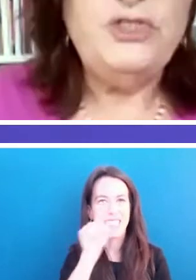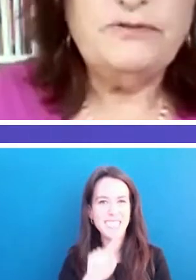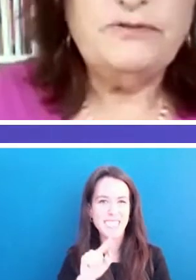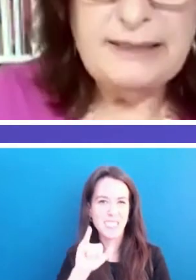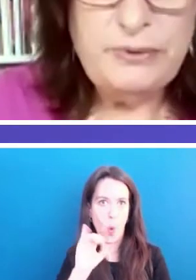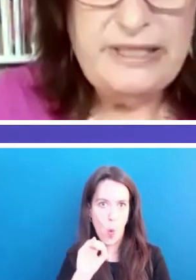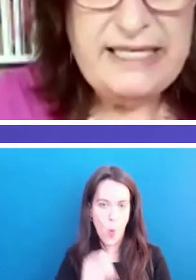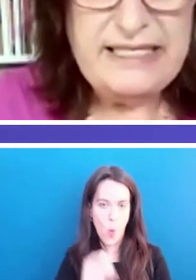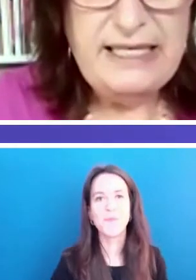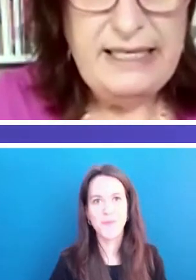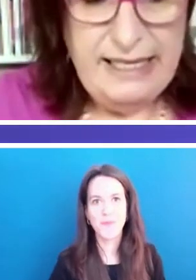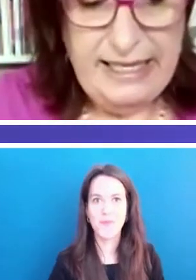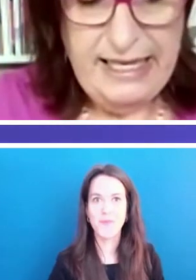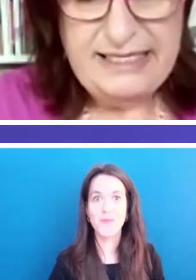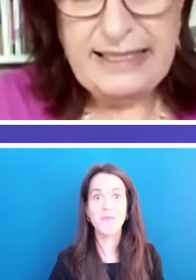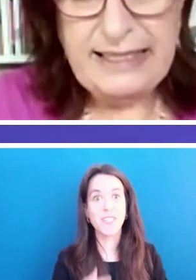حيث روما